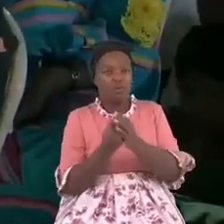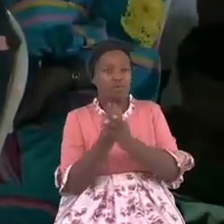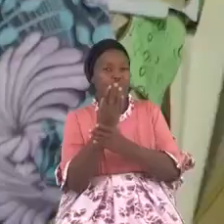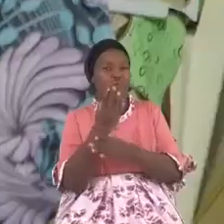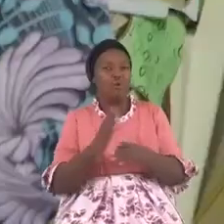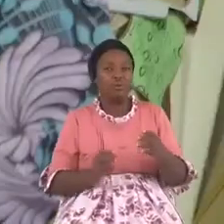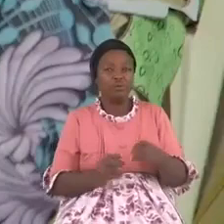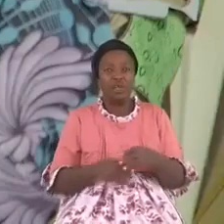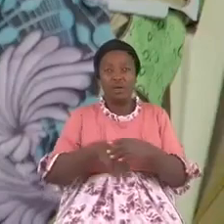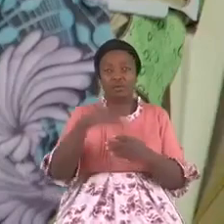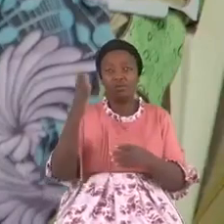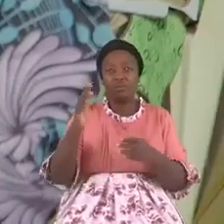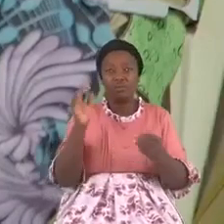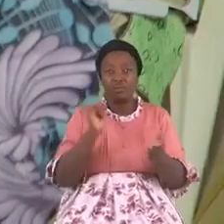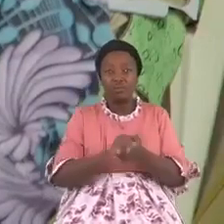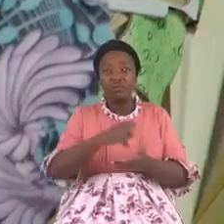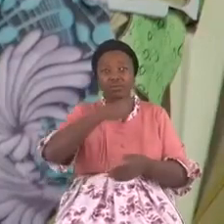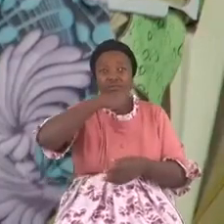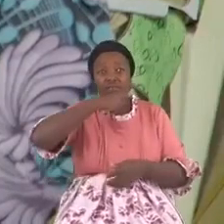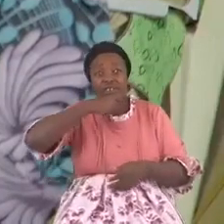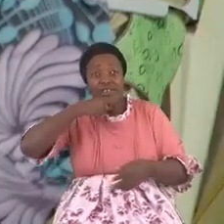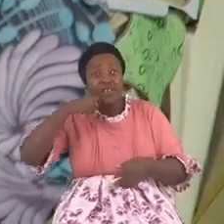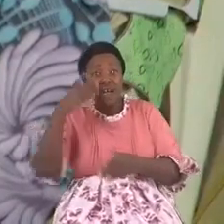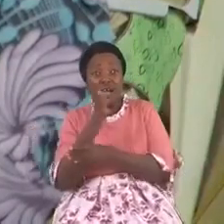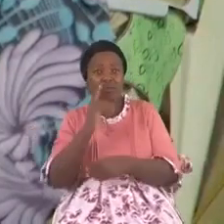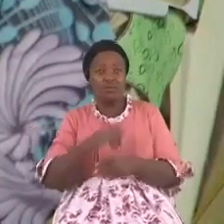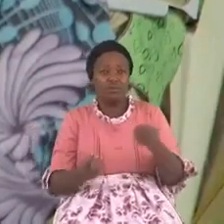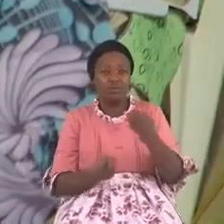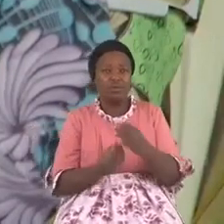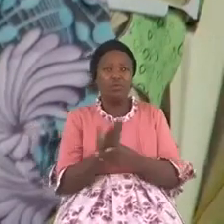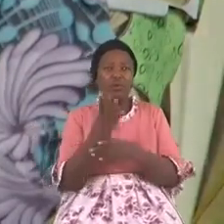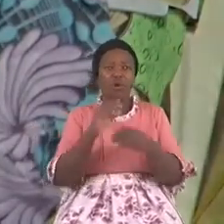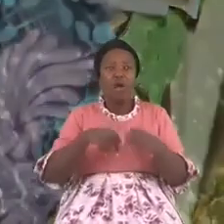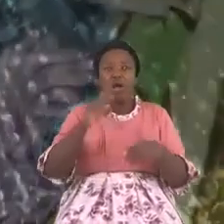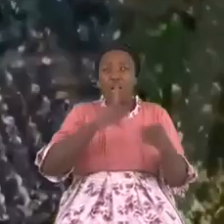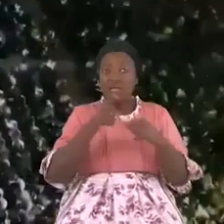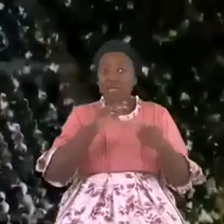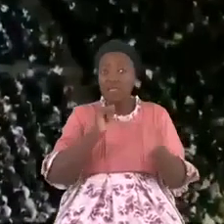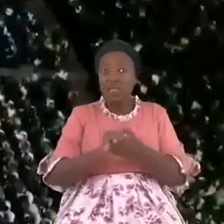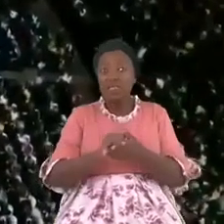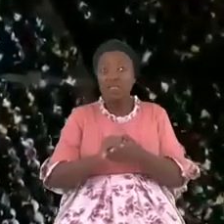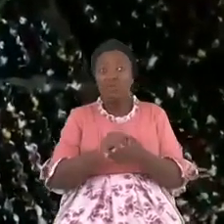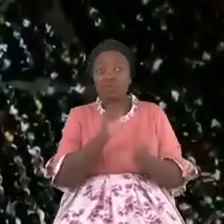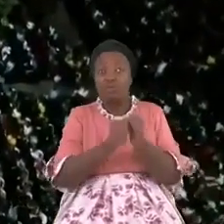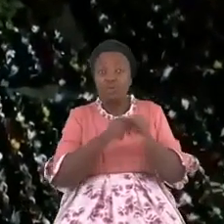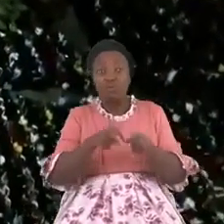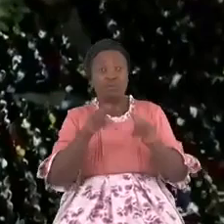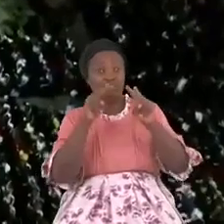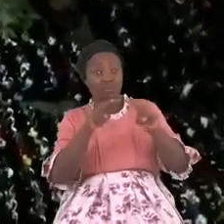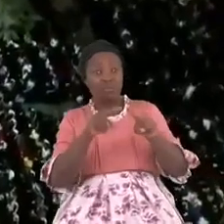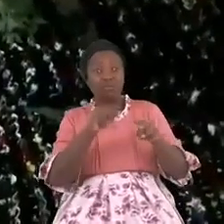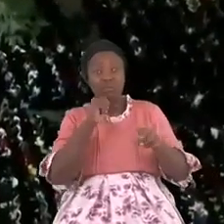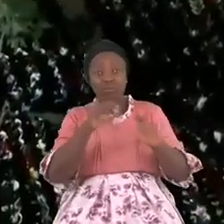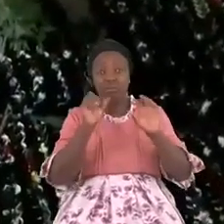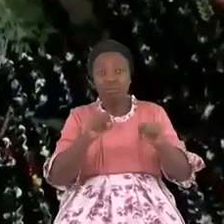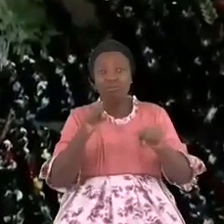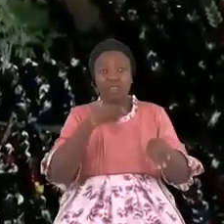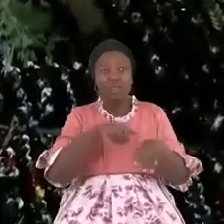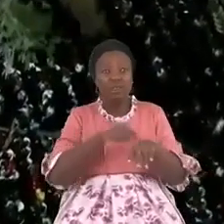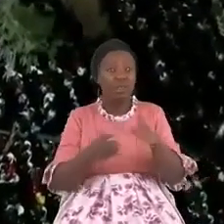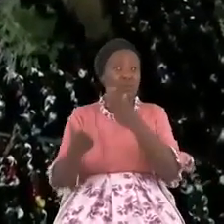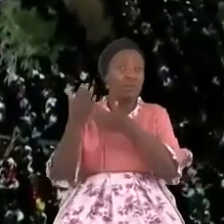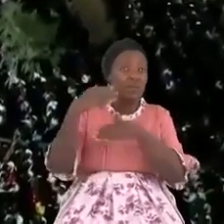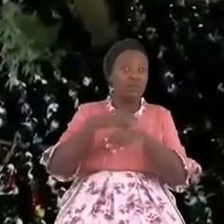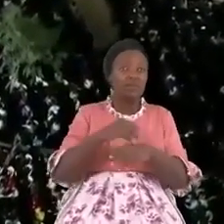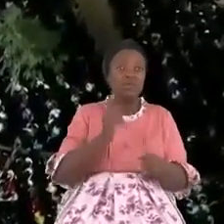Aka nke kpọnwụrụ akpọnwụ, ọ ga-adị ndụ ọzọ. Ihe a na-apụghị ime na mgbe gara aga, ihe ndị